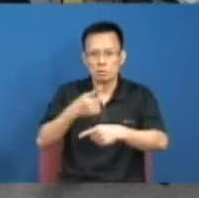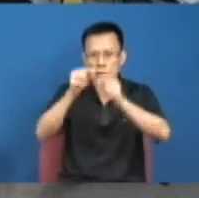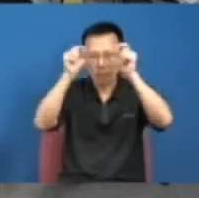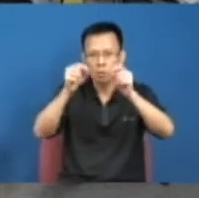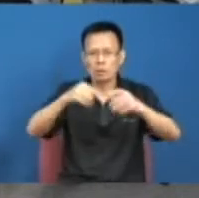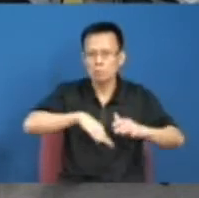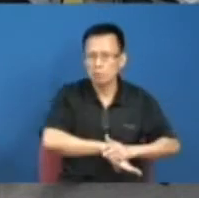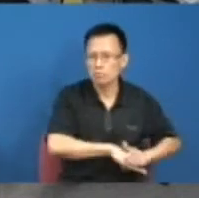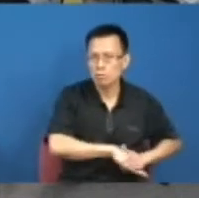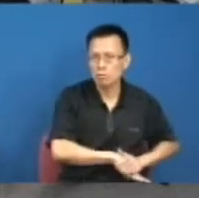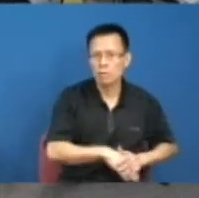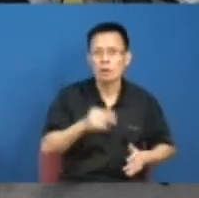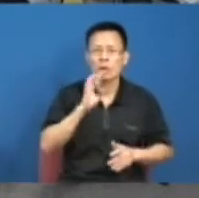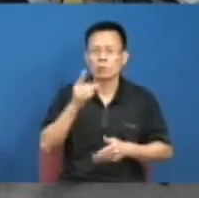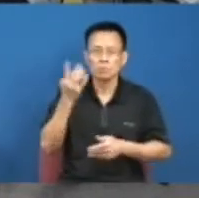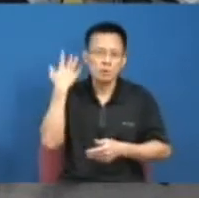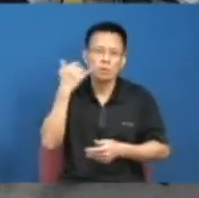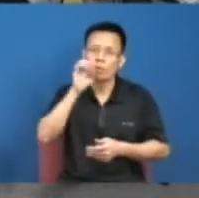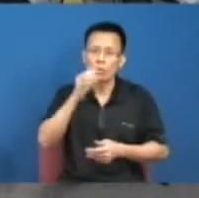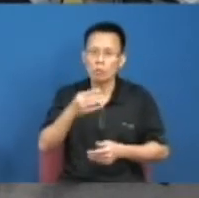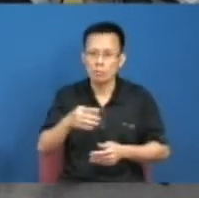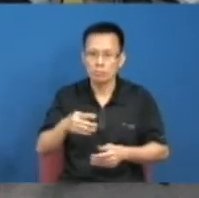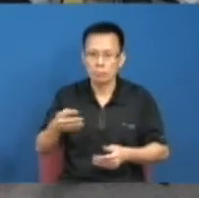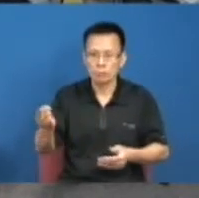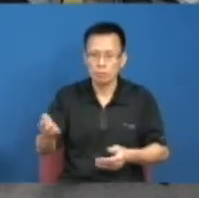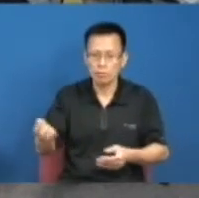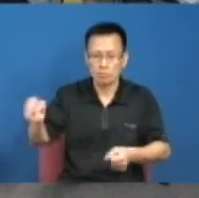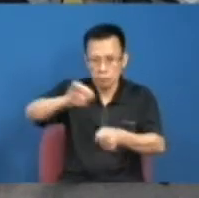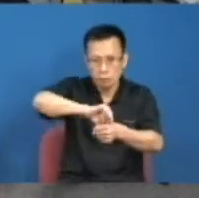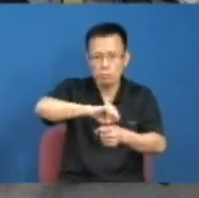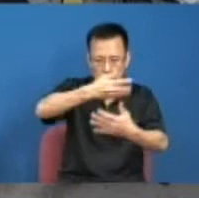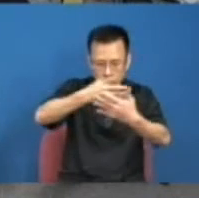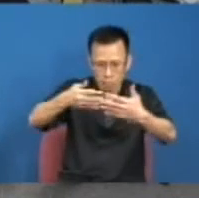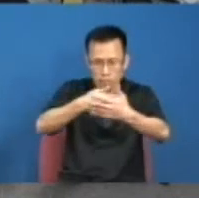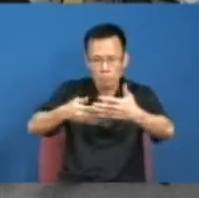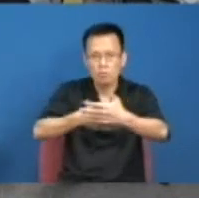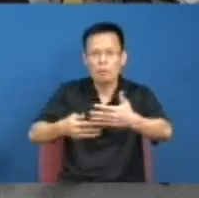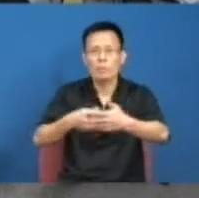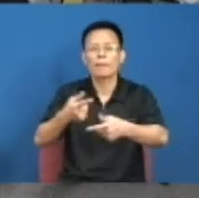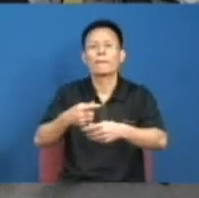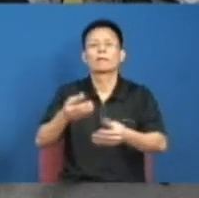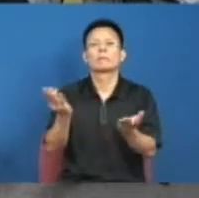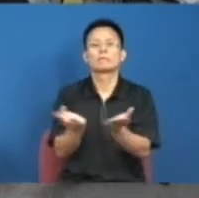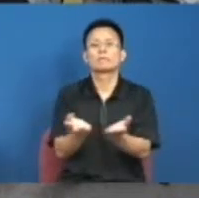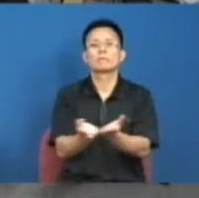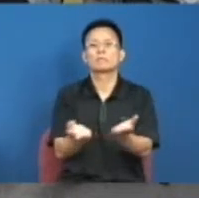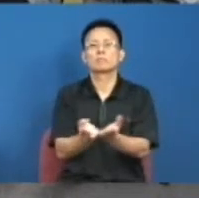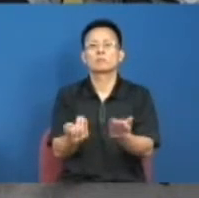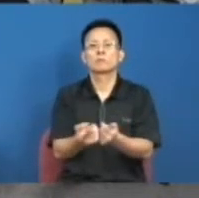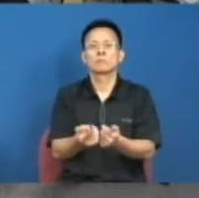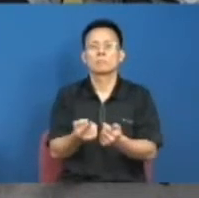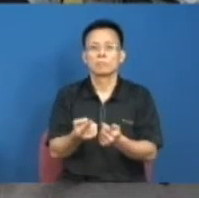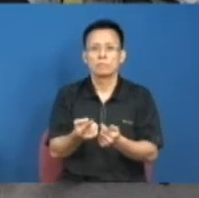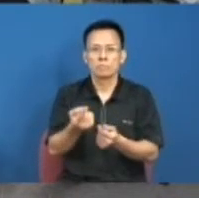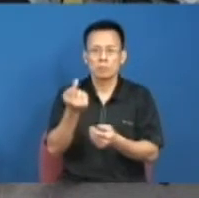擺埋落去。在個招標個工序裏面其中一個項目呢你就確保到就算